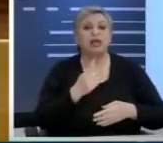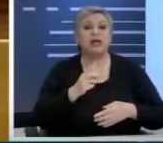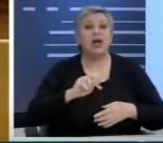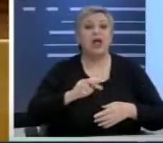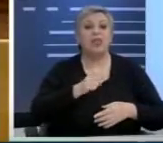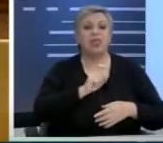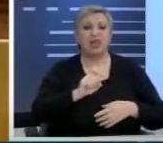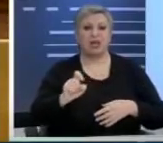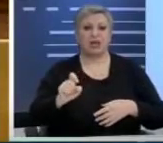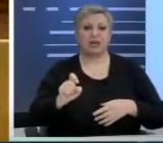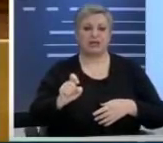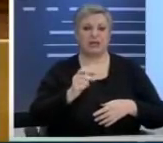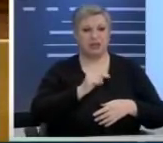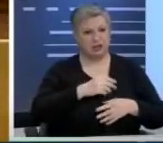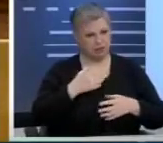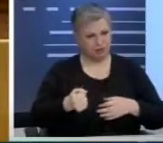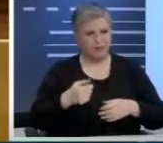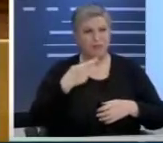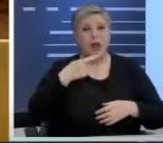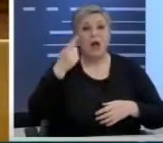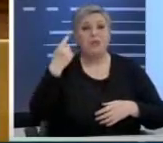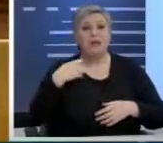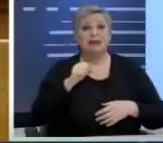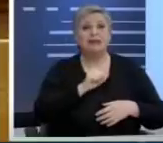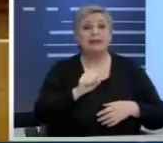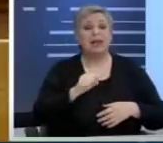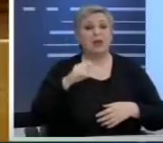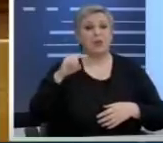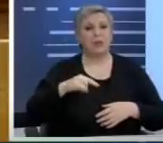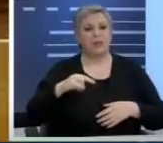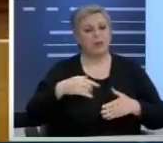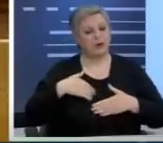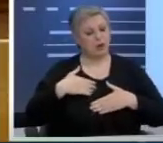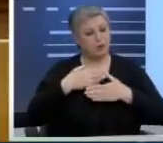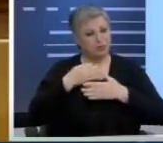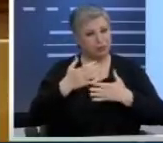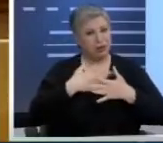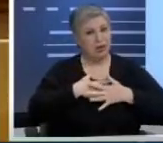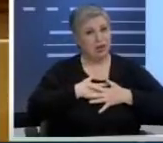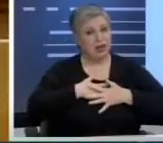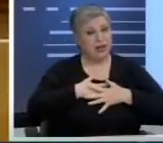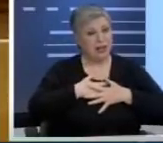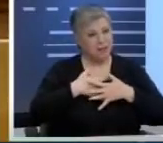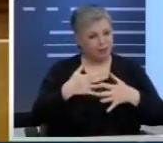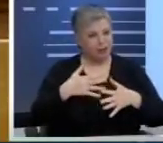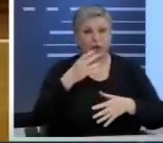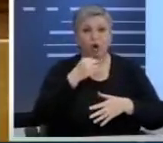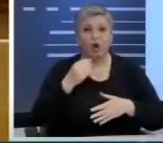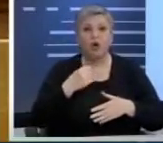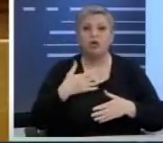τον Στέλιο τον Παπαδόπουλο ως ο επικεφαλής του ΟΔΙΧ για τη δουλειά που είχε